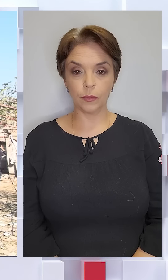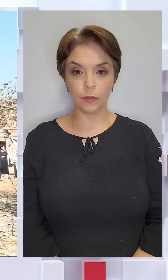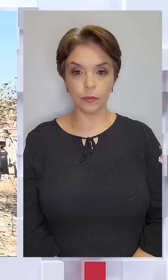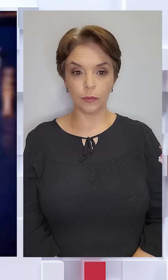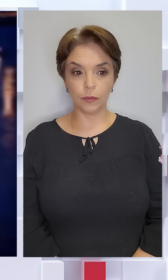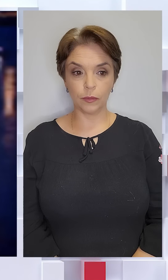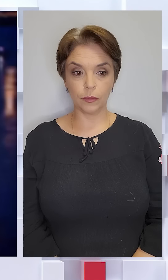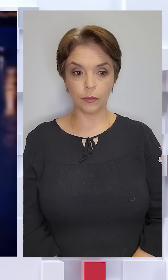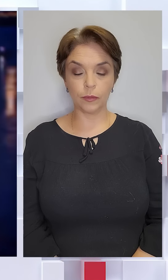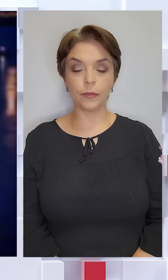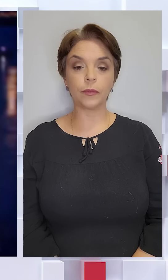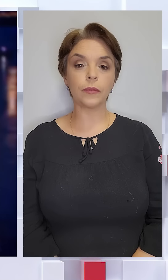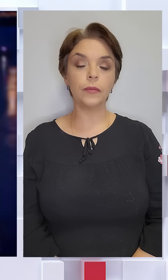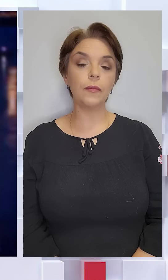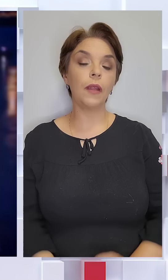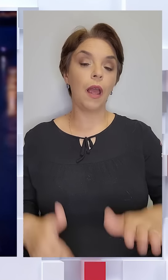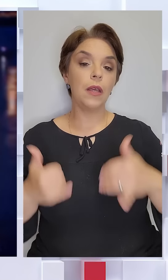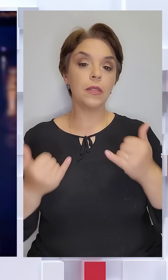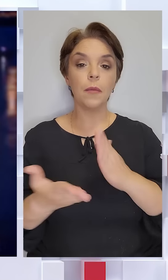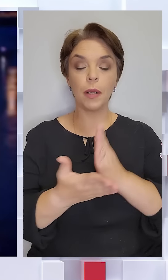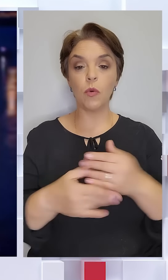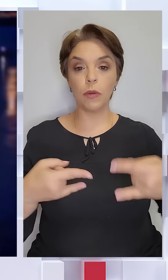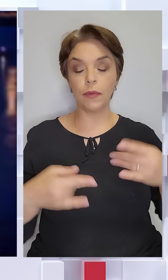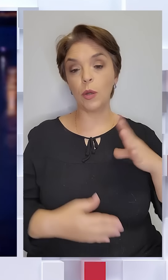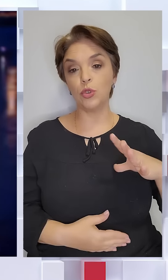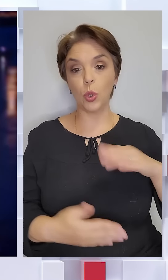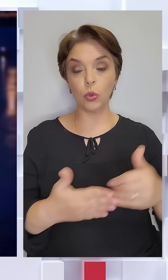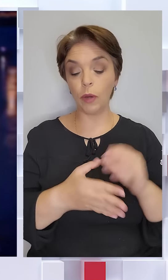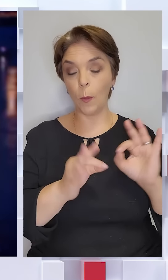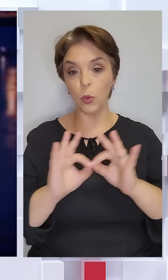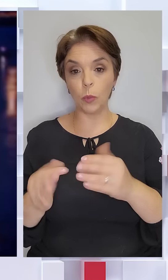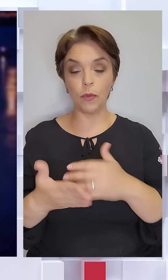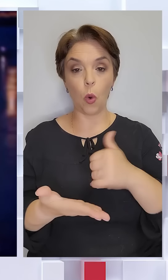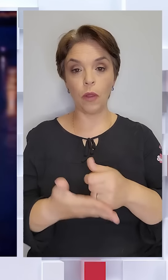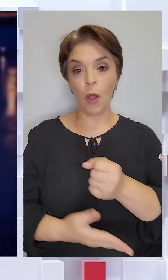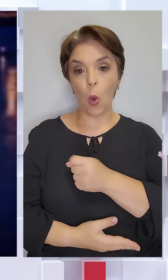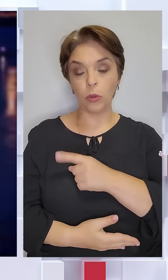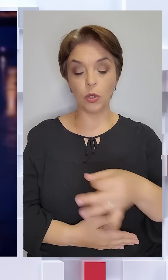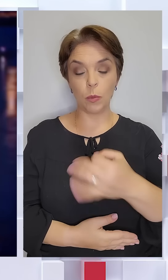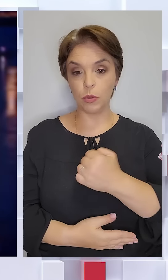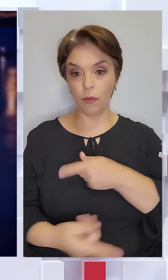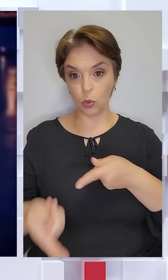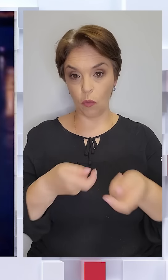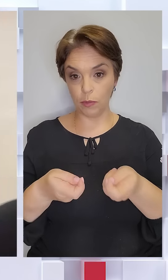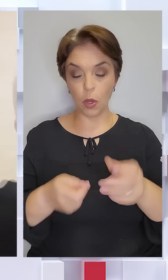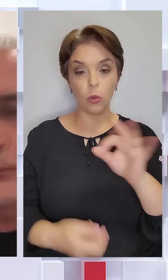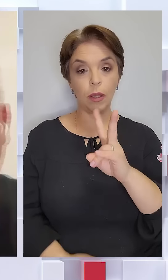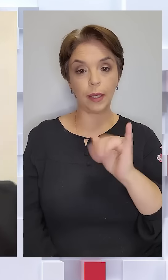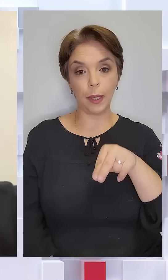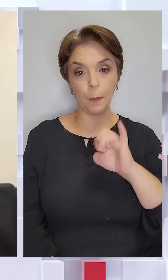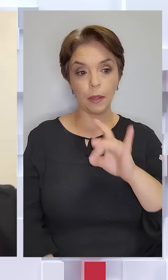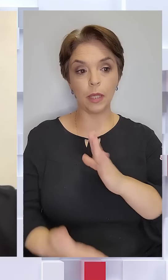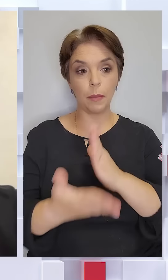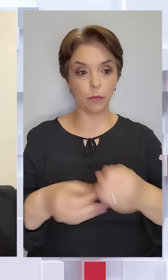новини». І зараз в прямому ефірі очікуємо нових подробиць від голови Одеської обласної військової адміністрації Олега Кіпера. Він